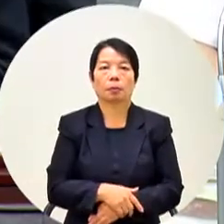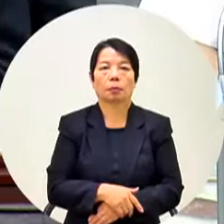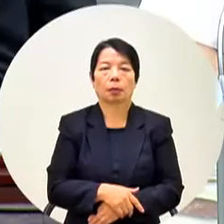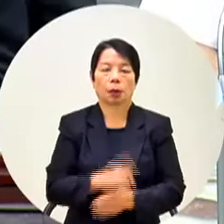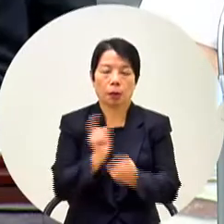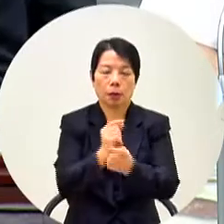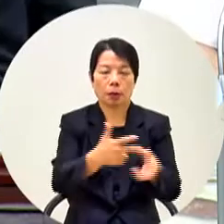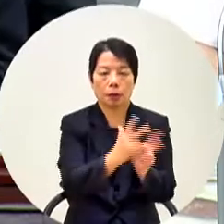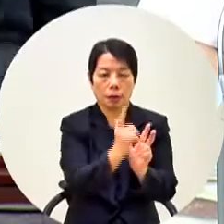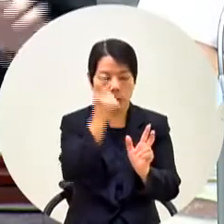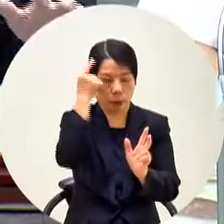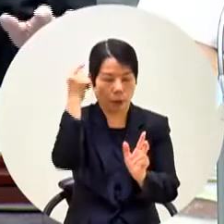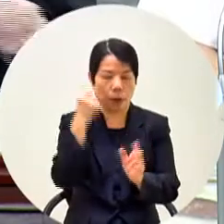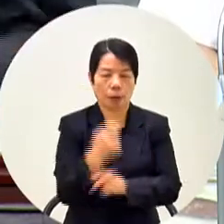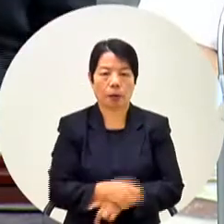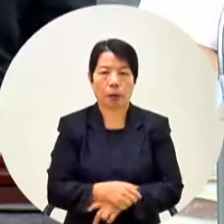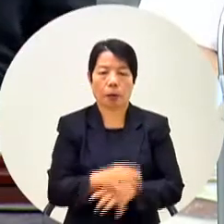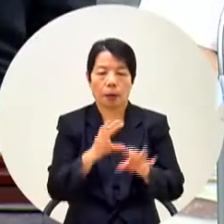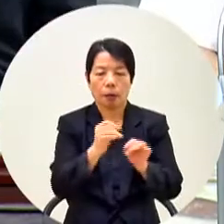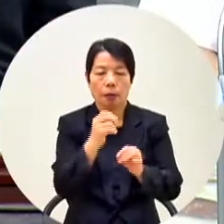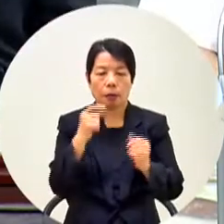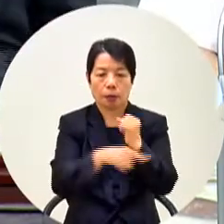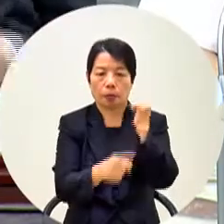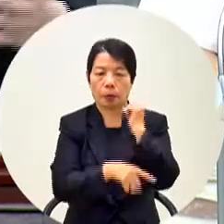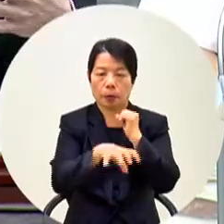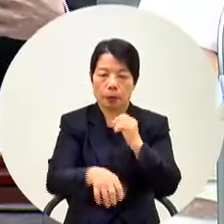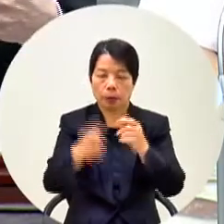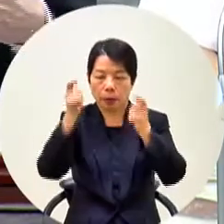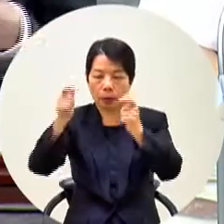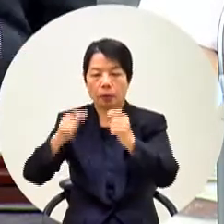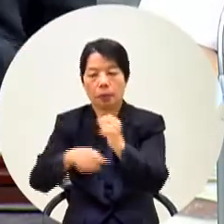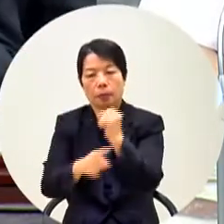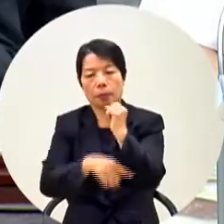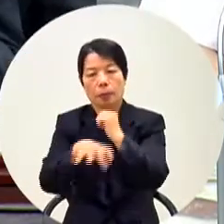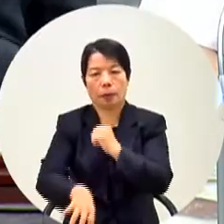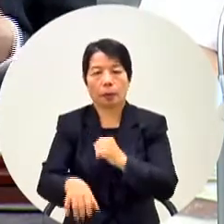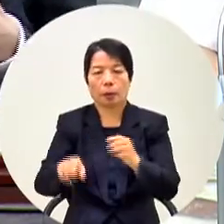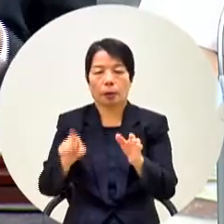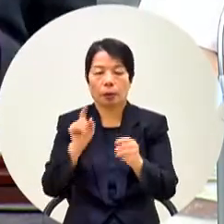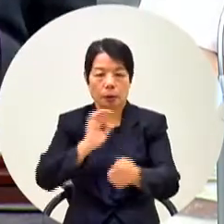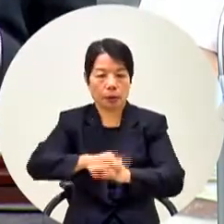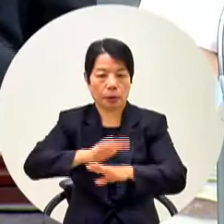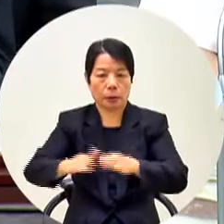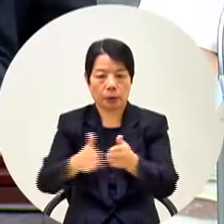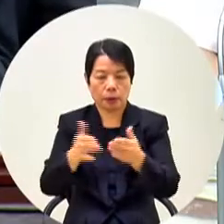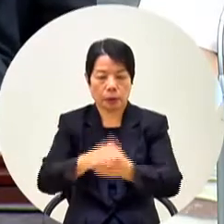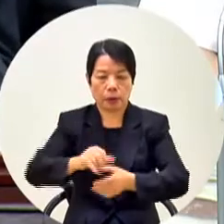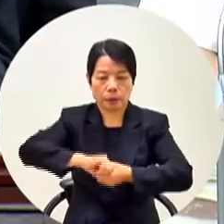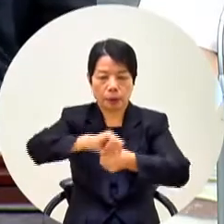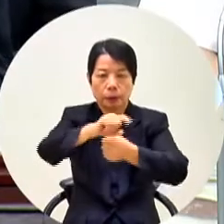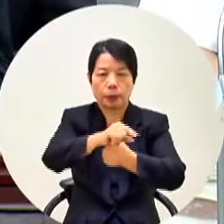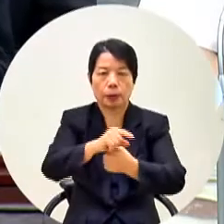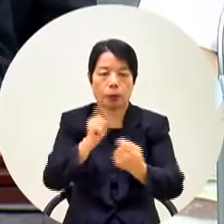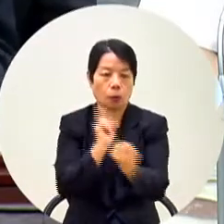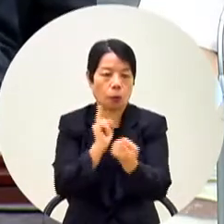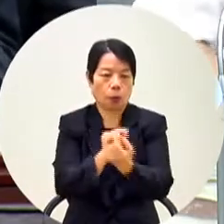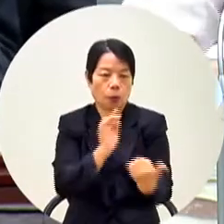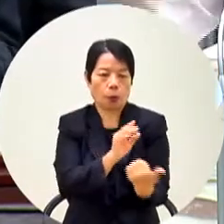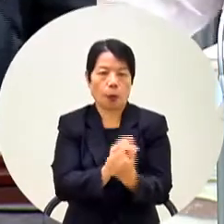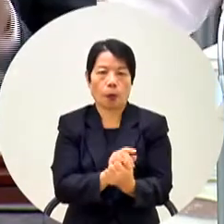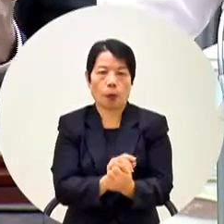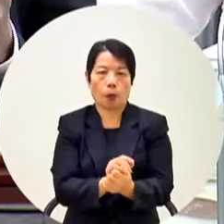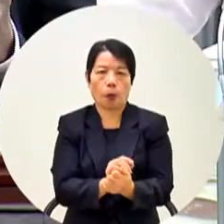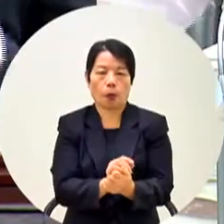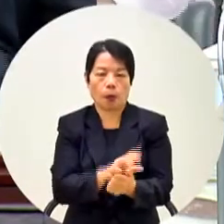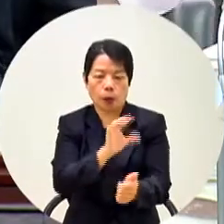仔头地检署，啊甲高雄地检署，即卖咧打击环保犯罪的平台，咱已经建立啊，吼，所以。 但